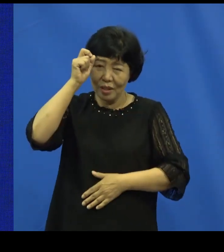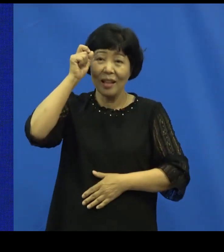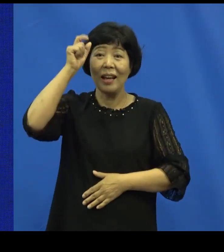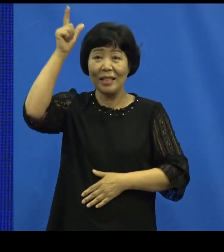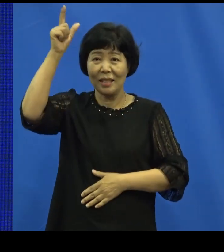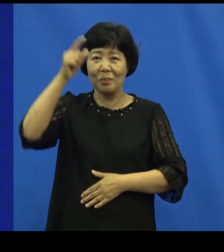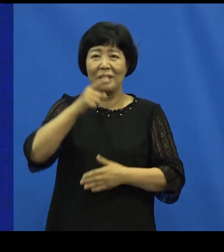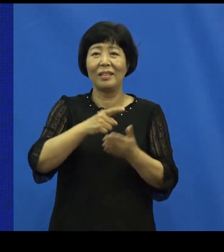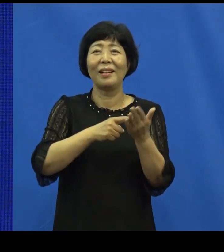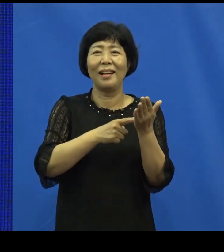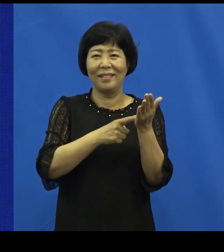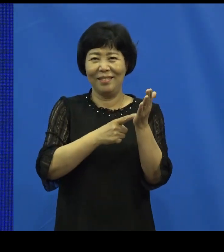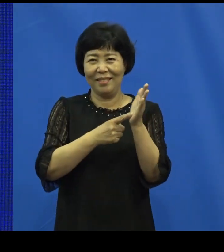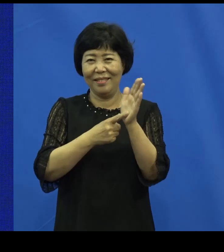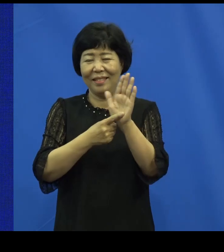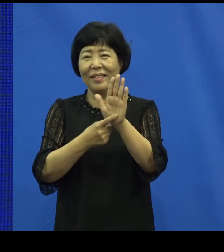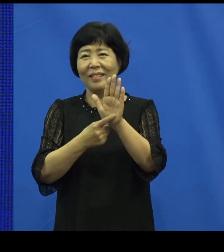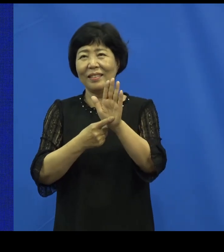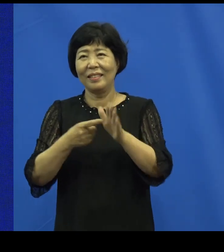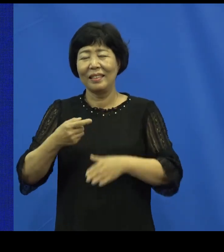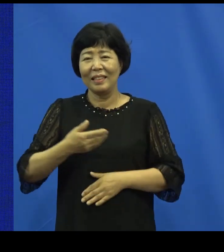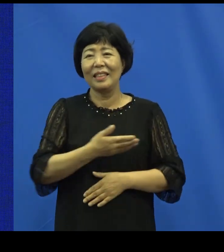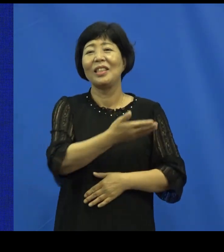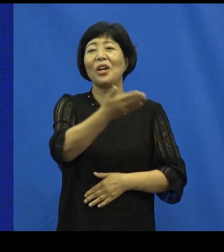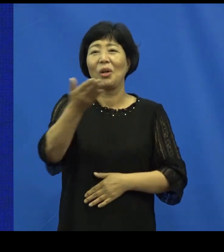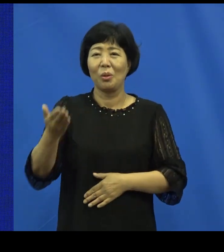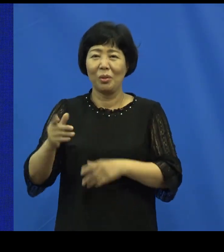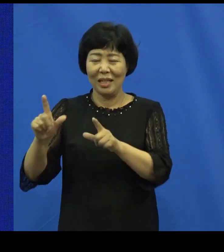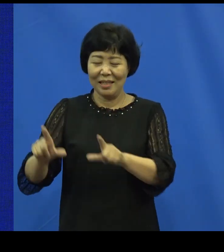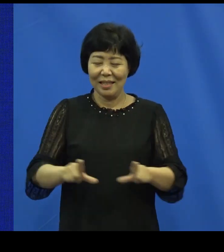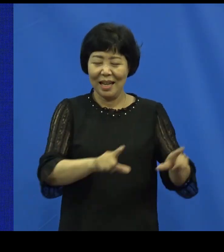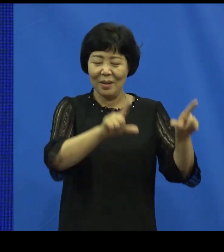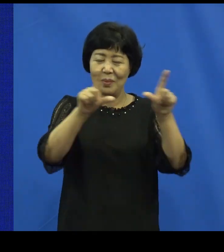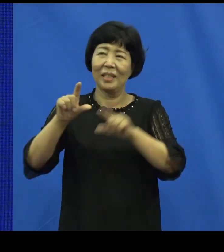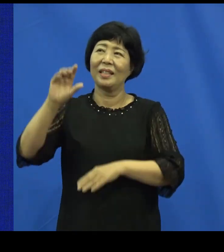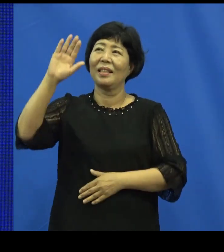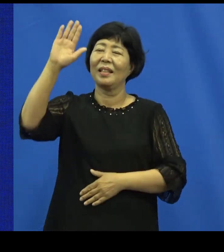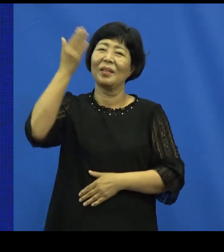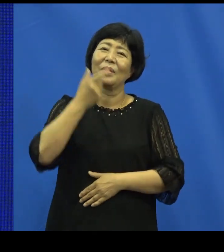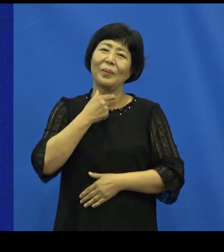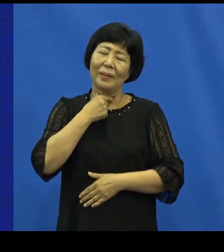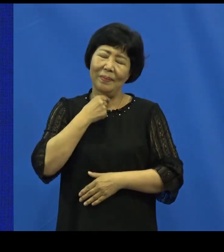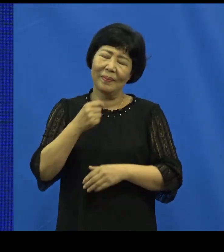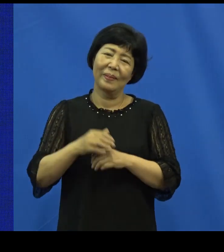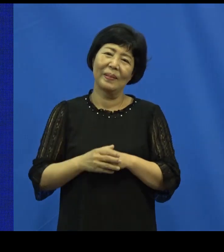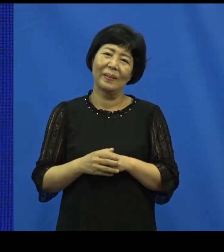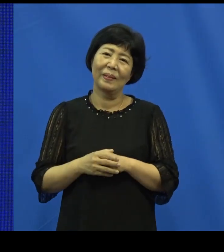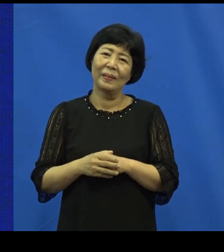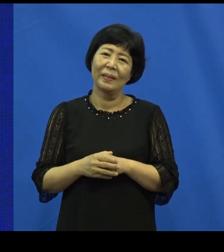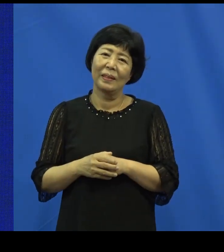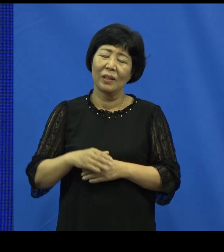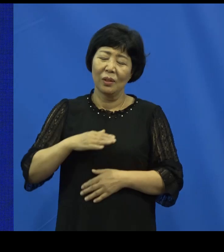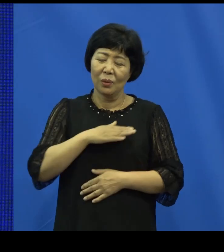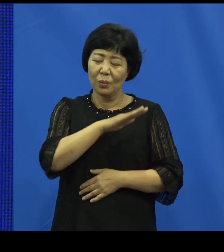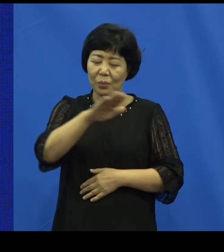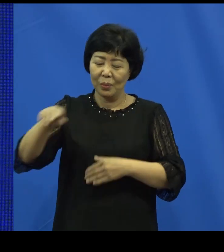하나님을 경험하는 여러분들의 일상이 되시길 바라고, 오늘 또 무엇보다도 우리